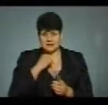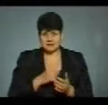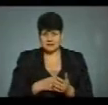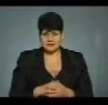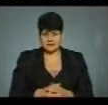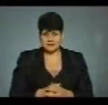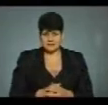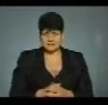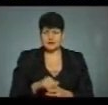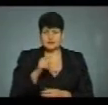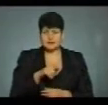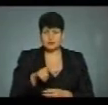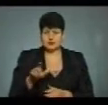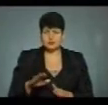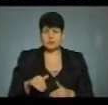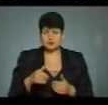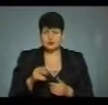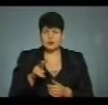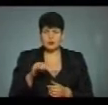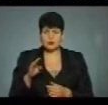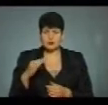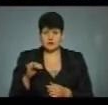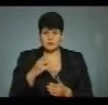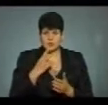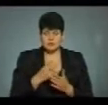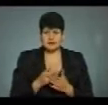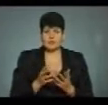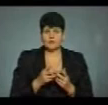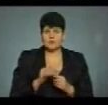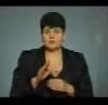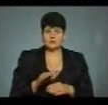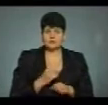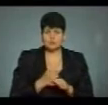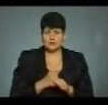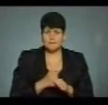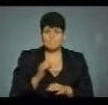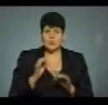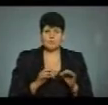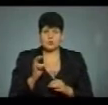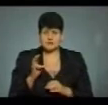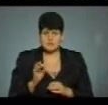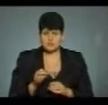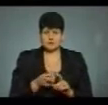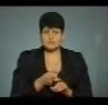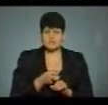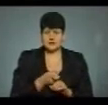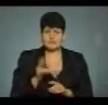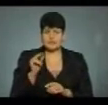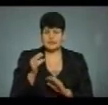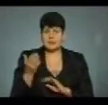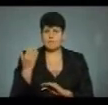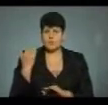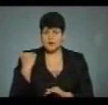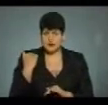Тим споживачам, які подають показники в лютому місяці, нарахування буде проведено пропорційно, залежно від дати попереднього